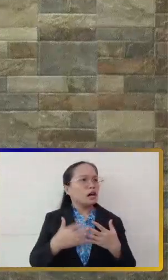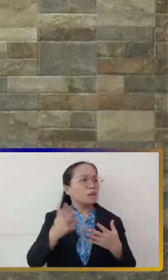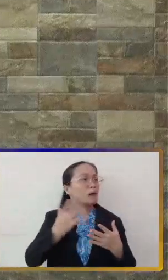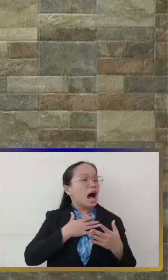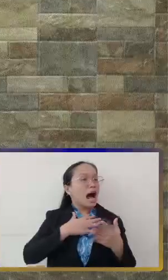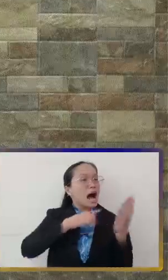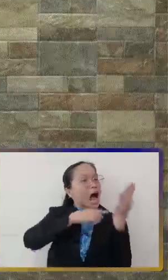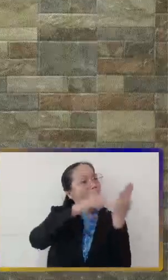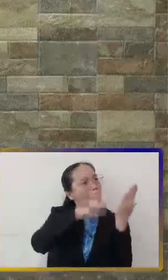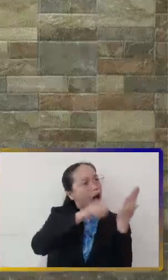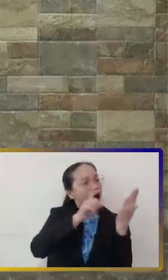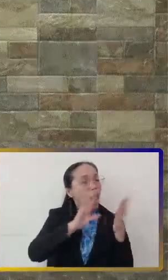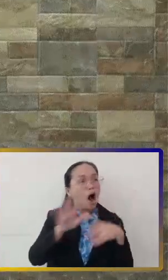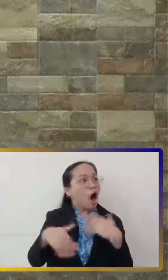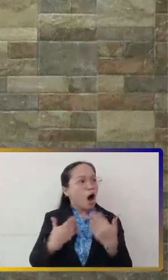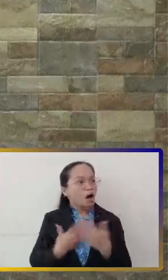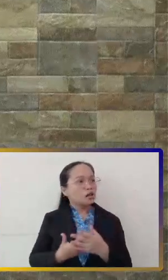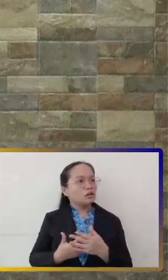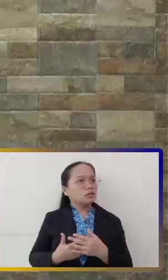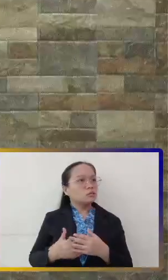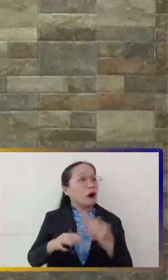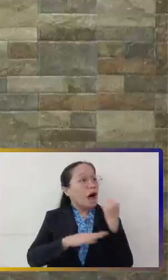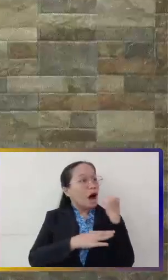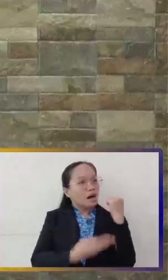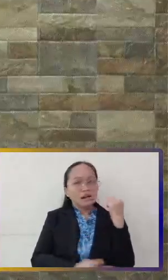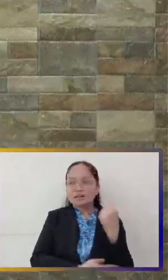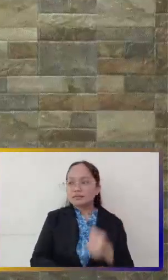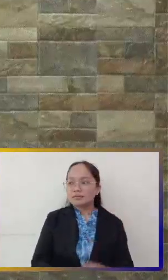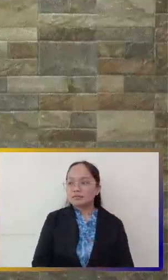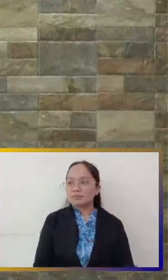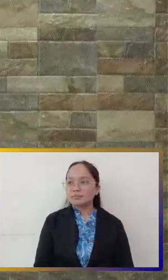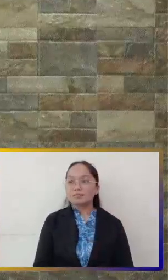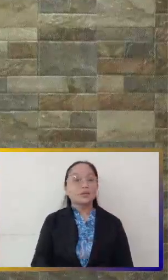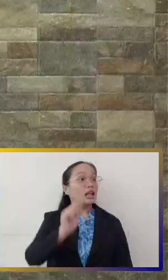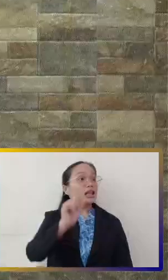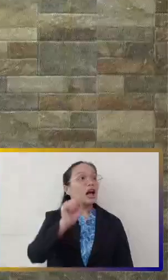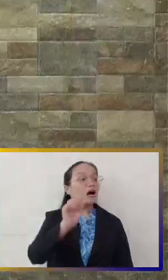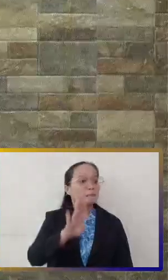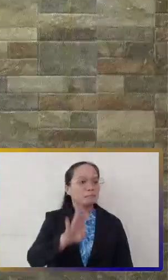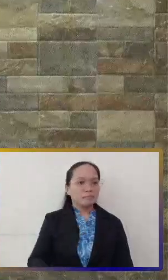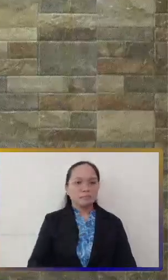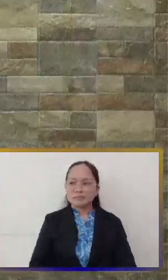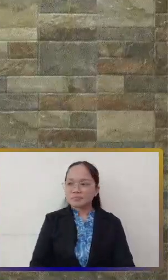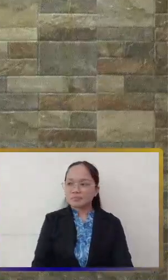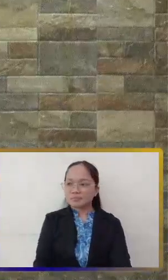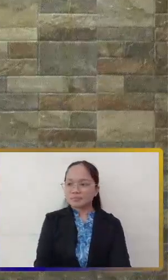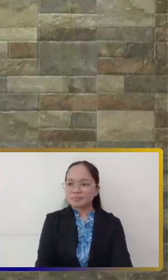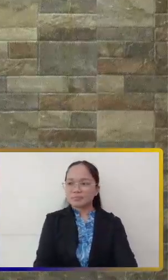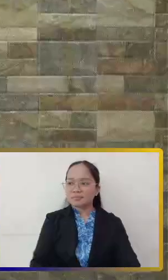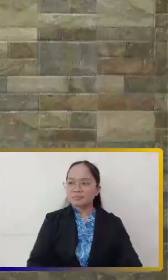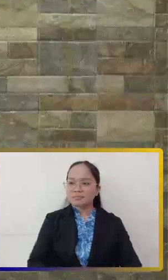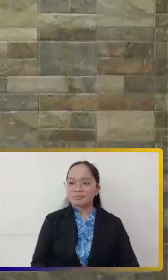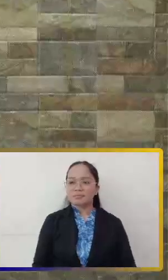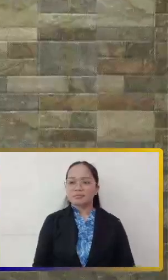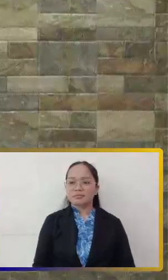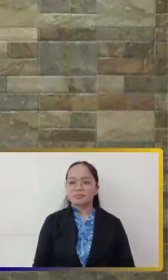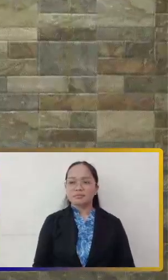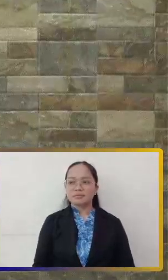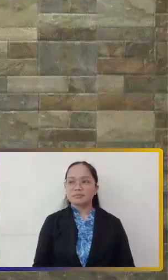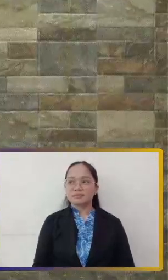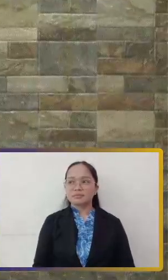iPad ko. And iPad ba? Tab, hindi iPad. Okay. Apple yun. But